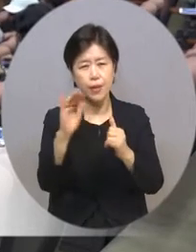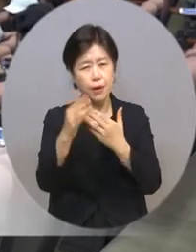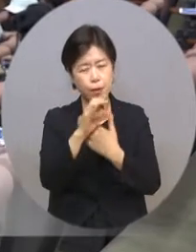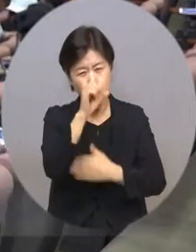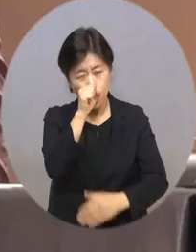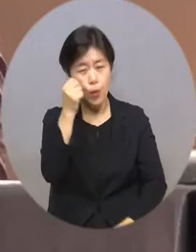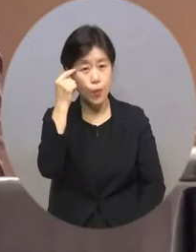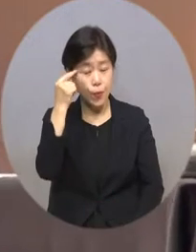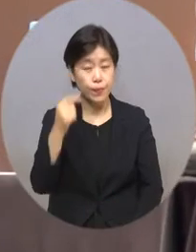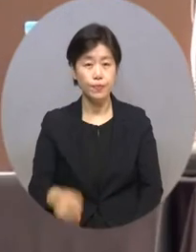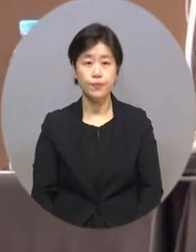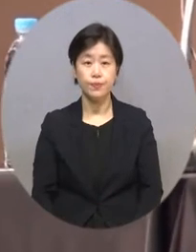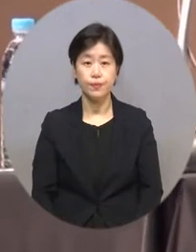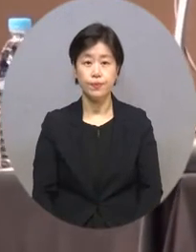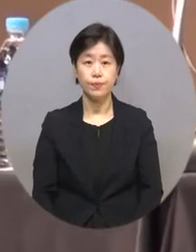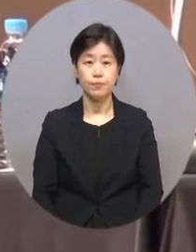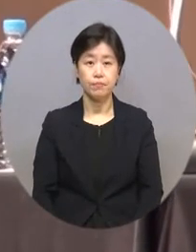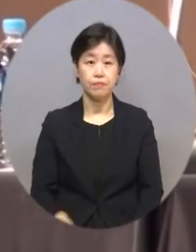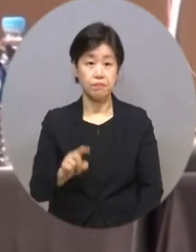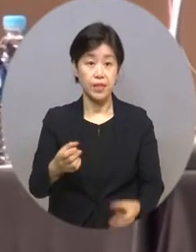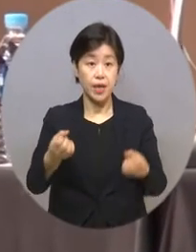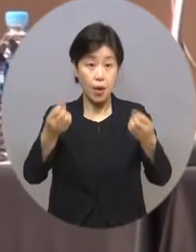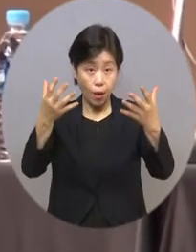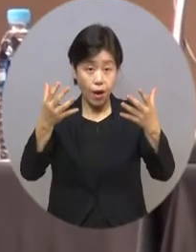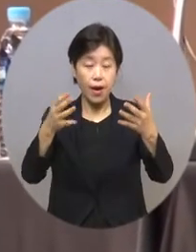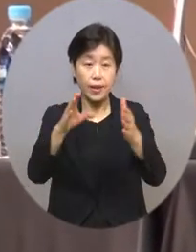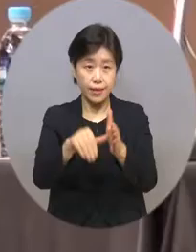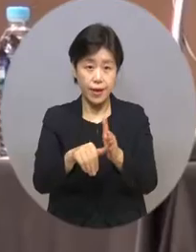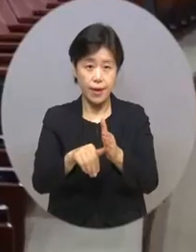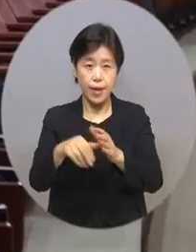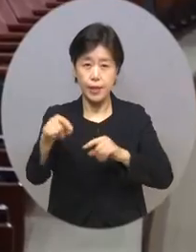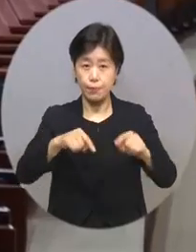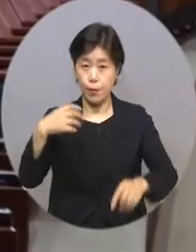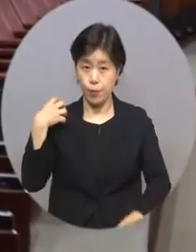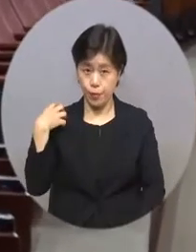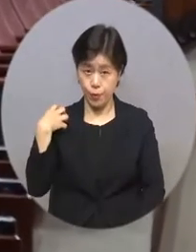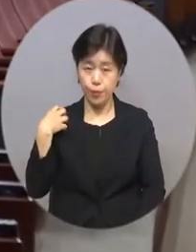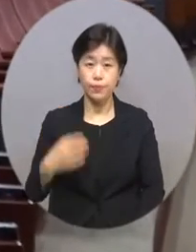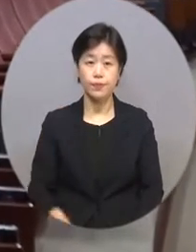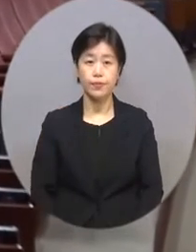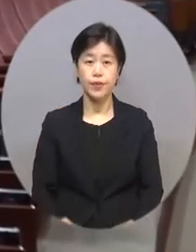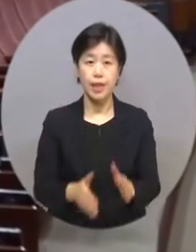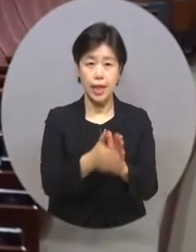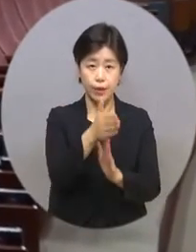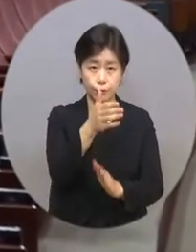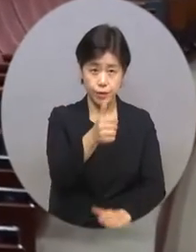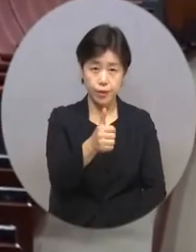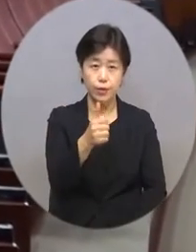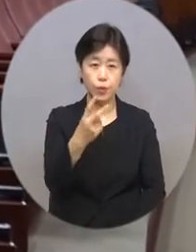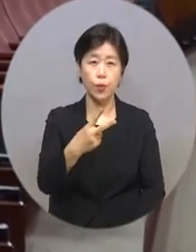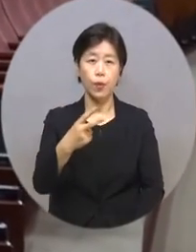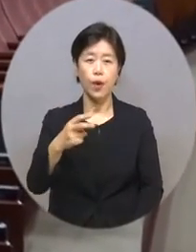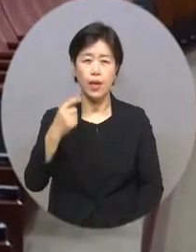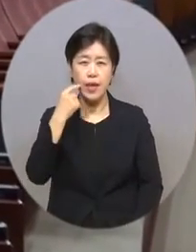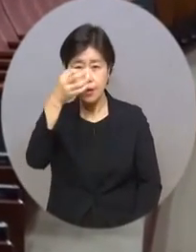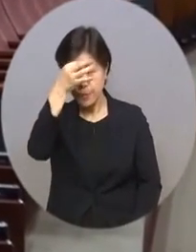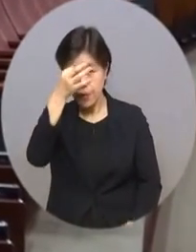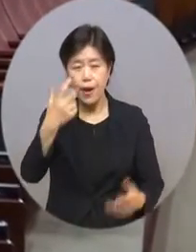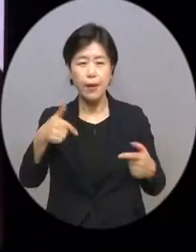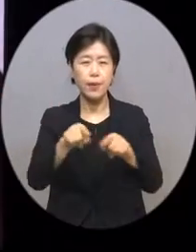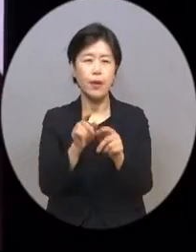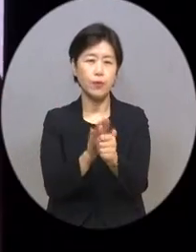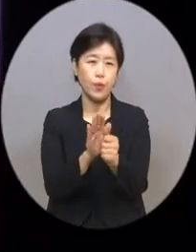가지고 있습니다. 양주 배리어프리 영화제 집행위원회 주관으로 양주시와 양주예총이 후원하는 이번